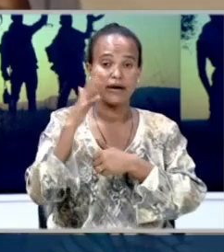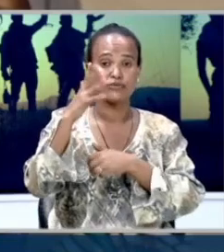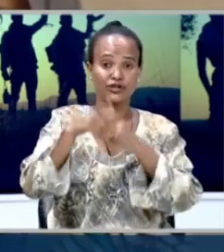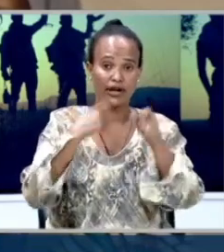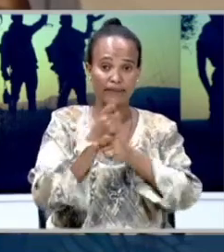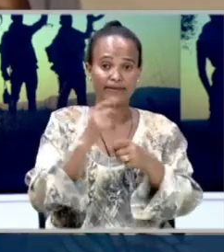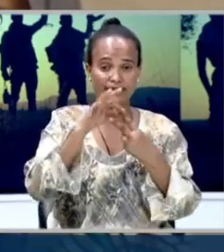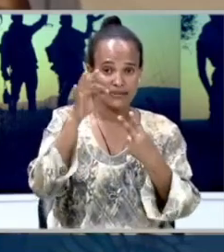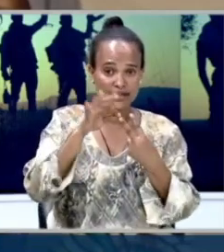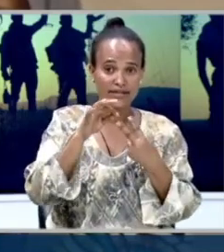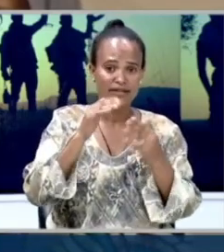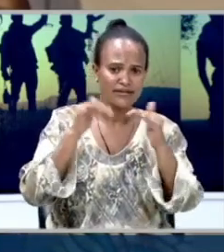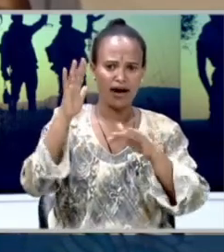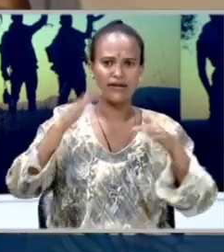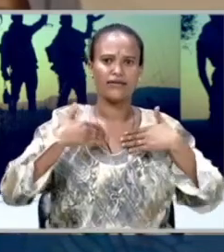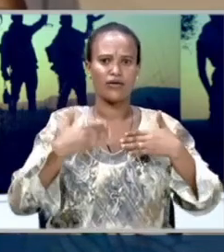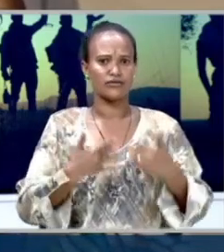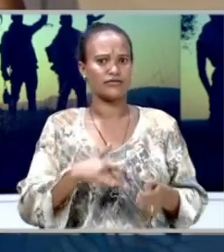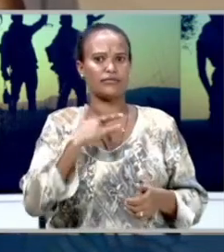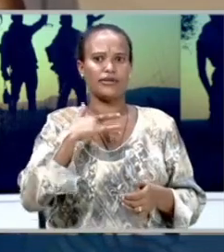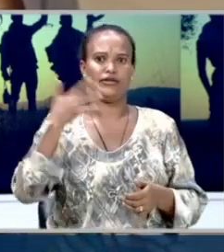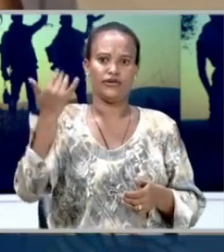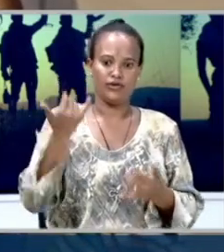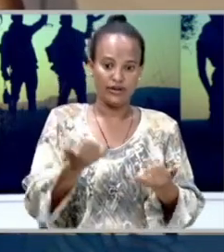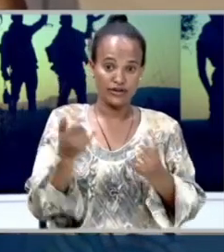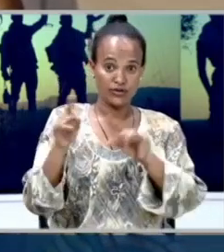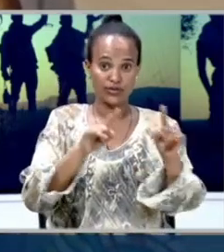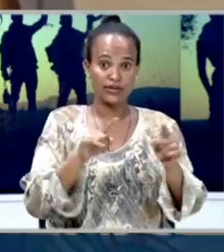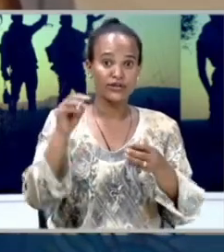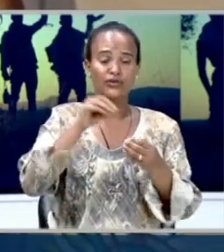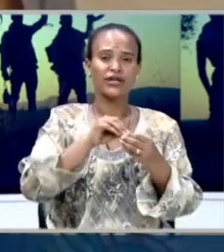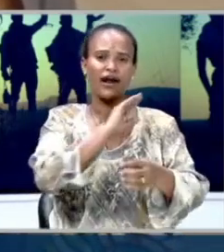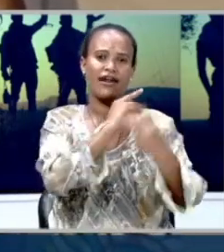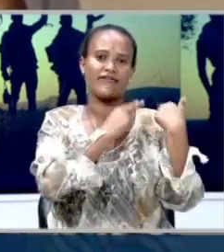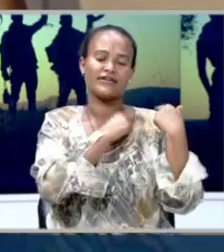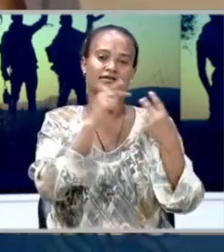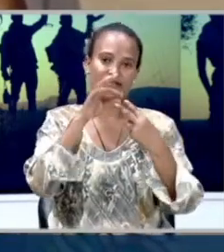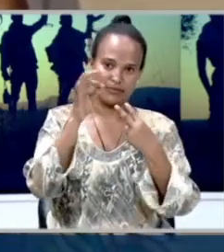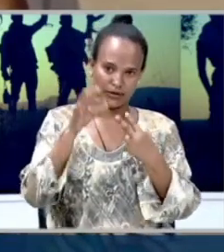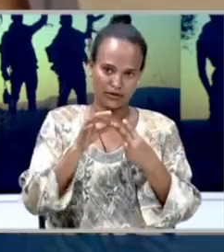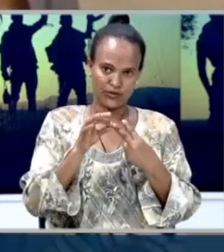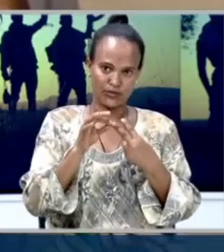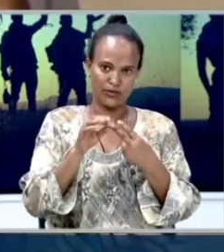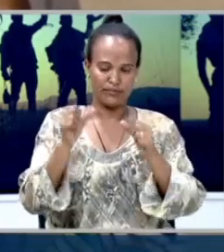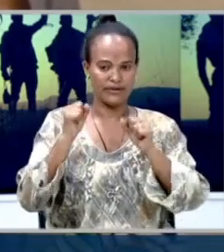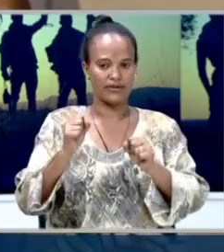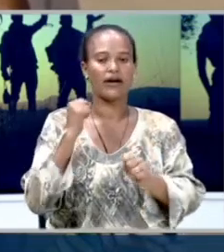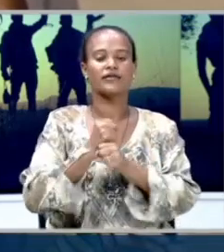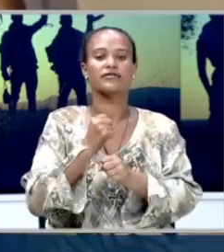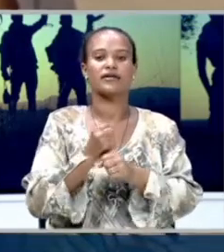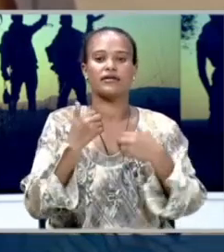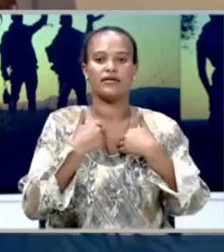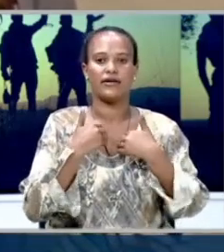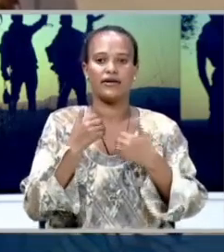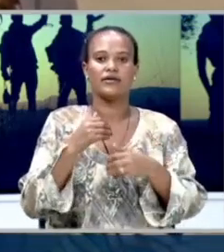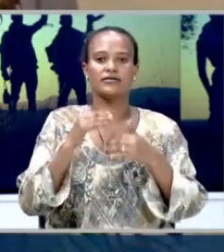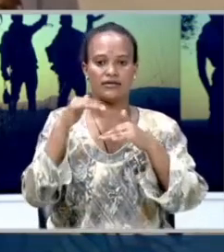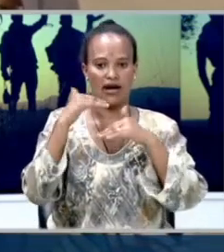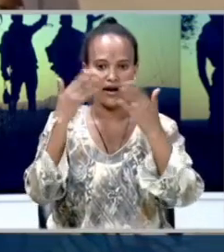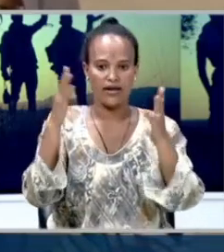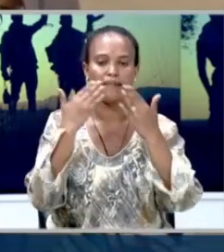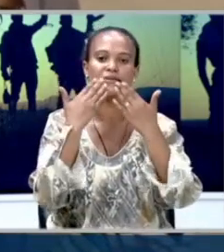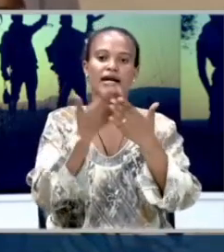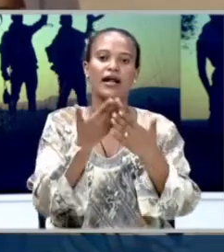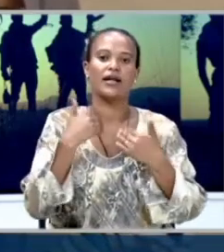ዓመት እንትምረፅ ዝለዓለ ተሓጓስ ተሰሚዕኒ እዩ ሕዚ እውን ንተወሳኺ ሓላፍነት ስለ ዝተሓረኹ ብጥንካረ እውን ክሰርሕ እየ ዝለዓለ ምስጋና እውን